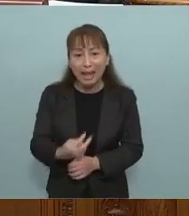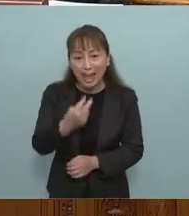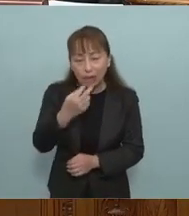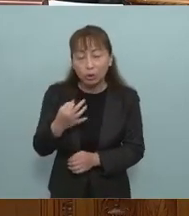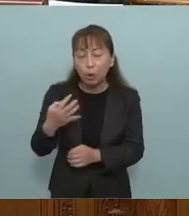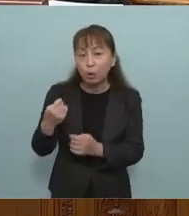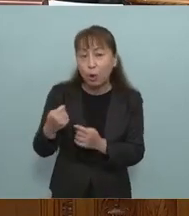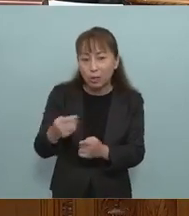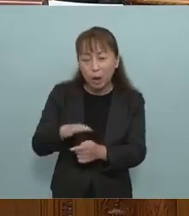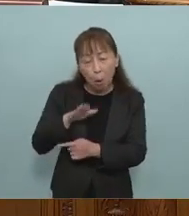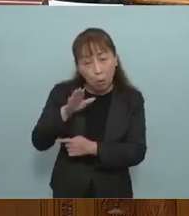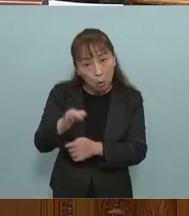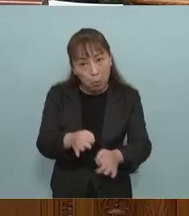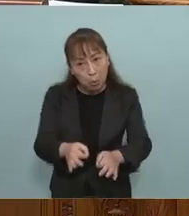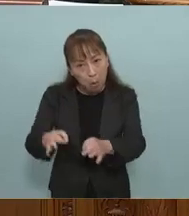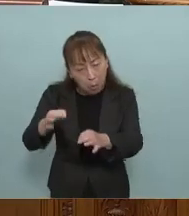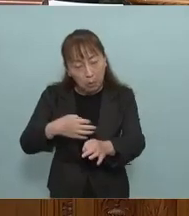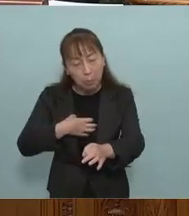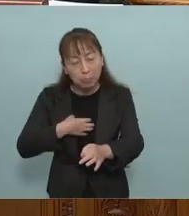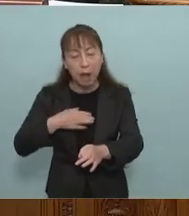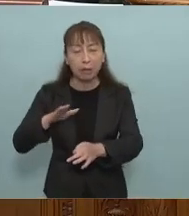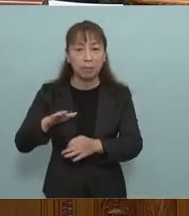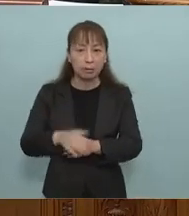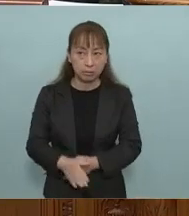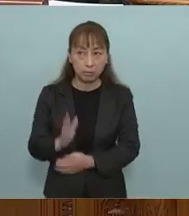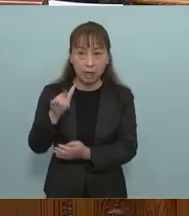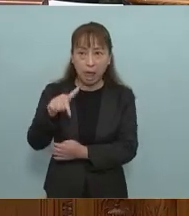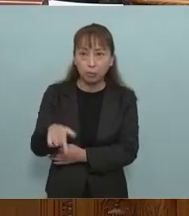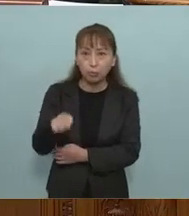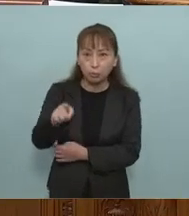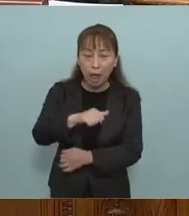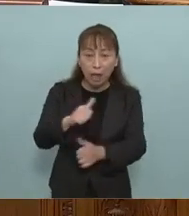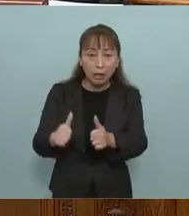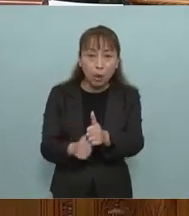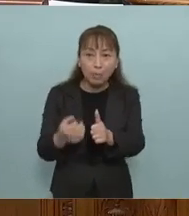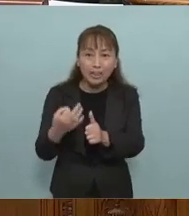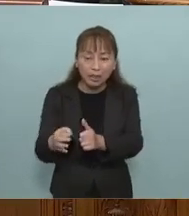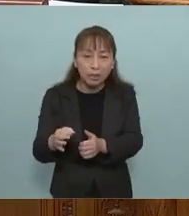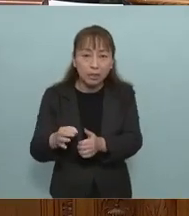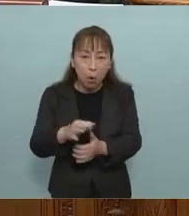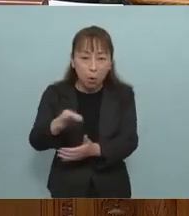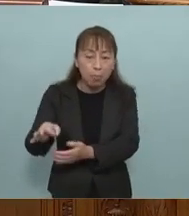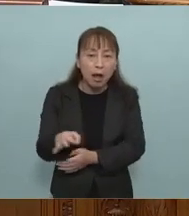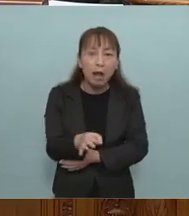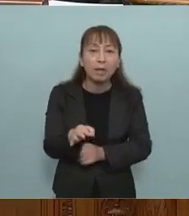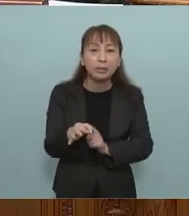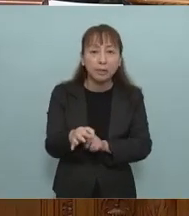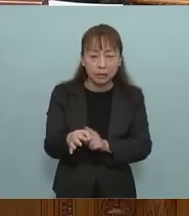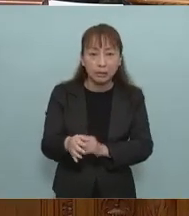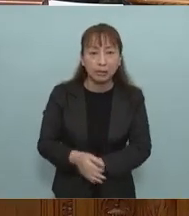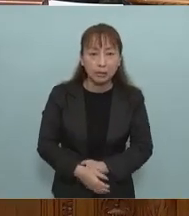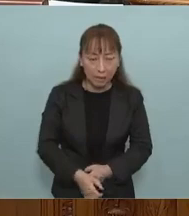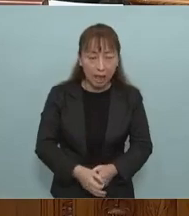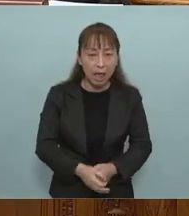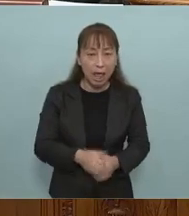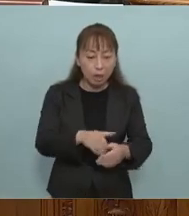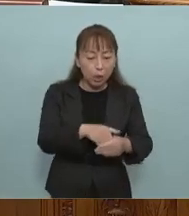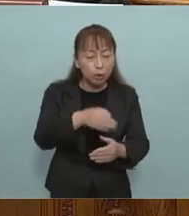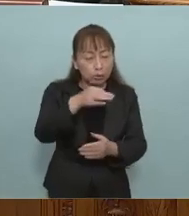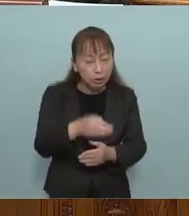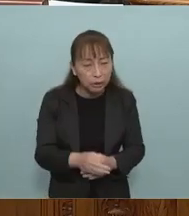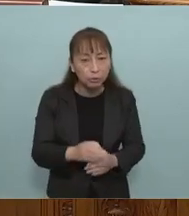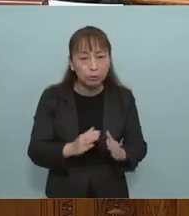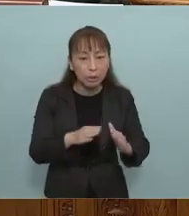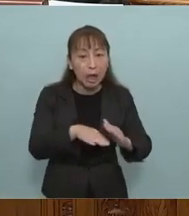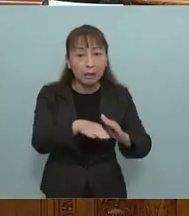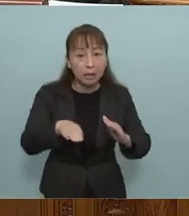さらなる高騰が見込まれます。政府は予備費を活用し、低所得世帯や特に